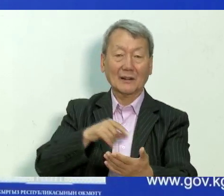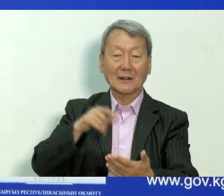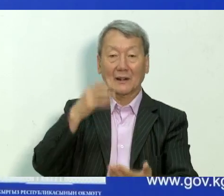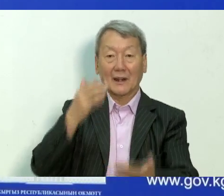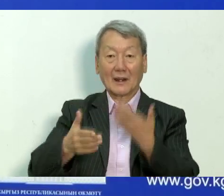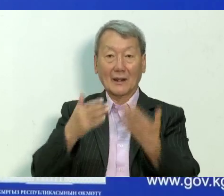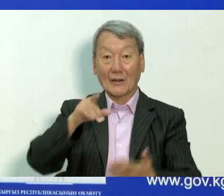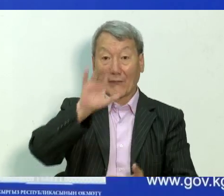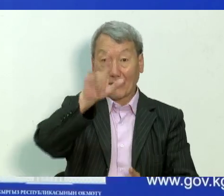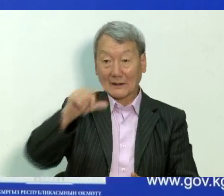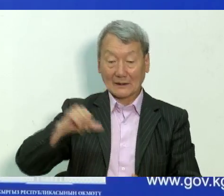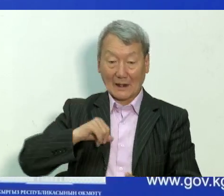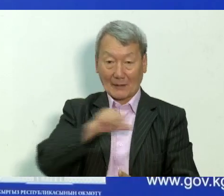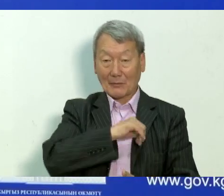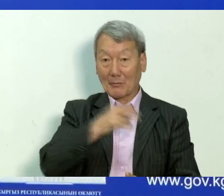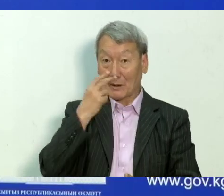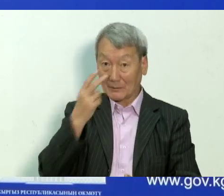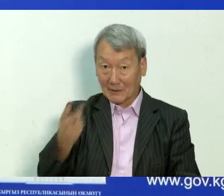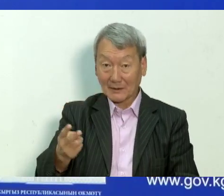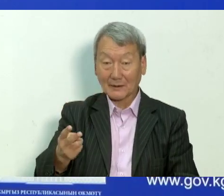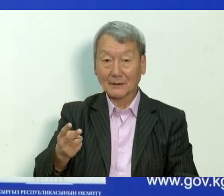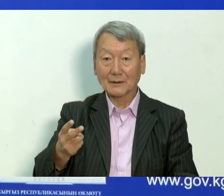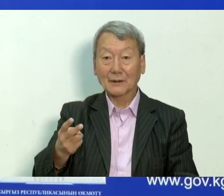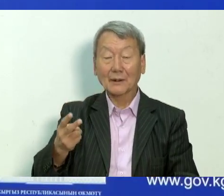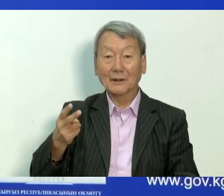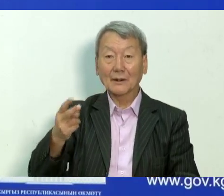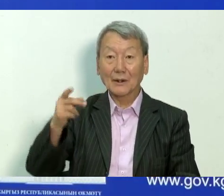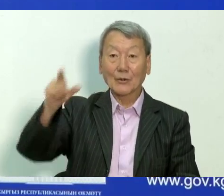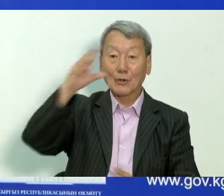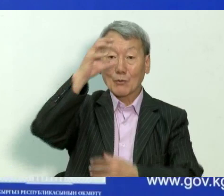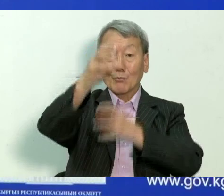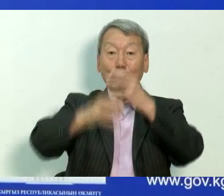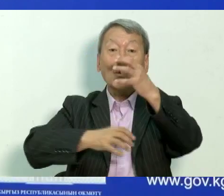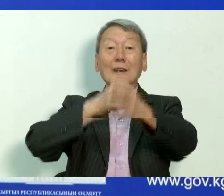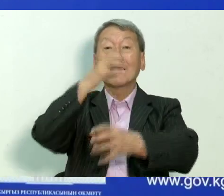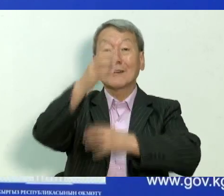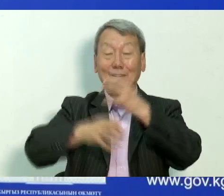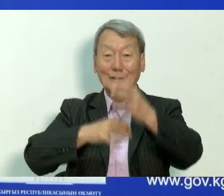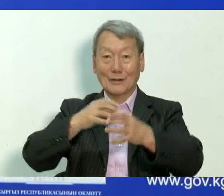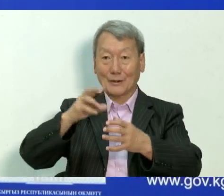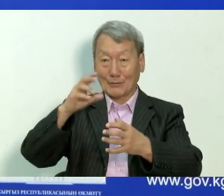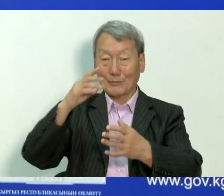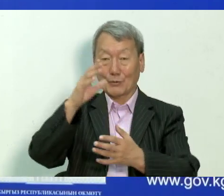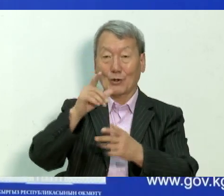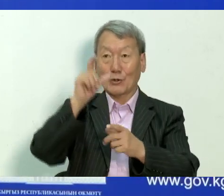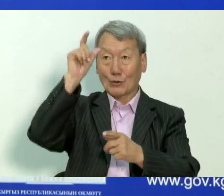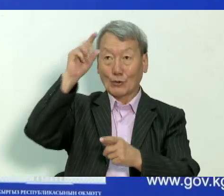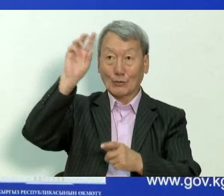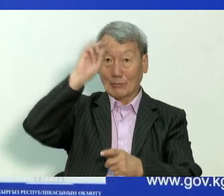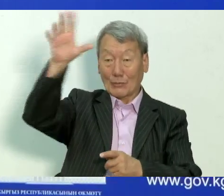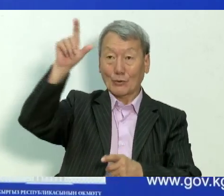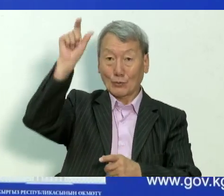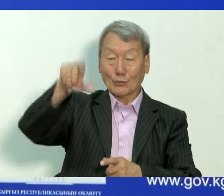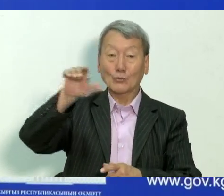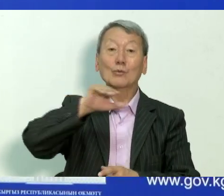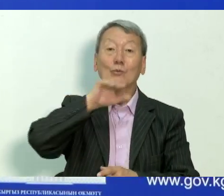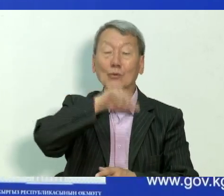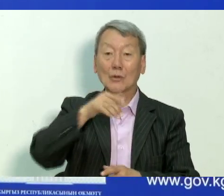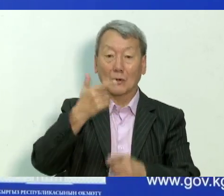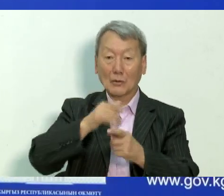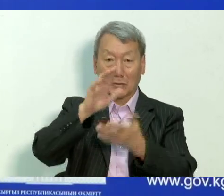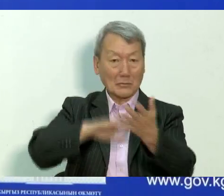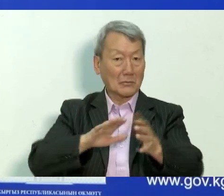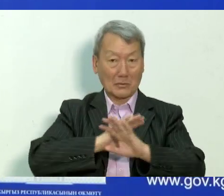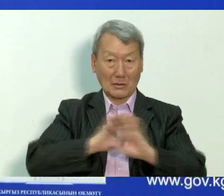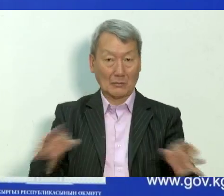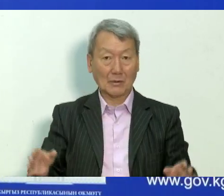Если посмотрите, там никто из мировых известных, скажем, людей, ученых, никто такое заявление